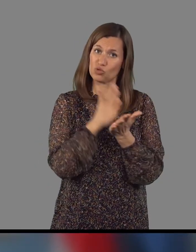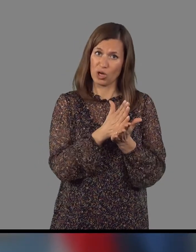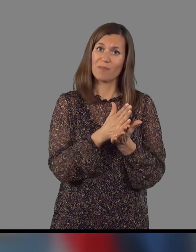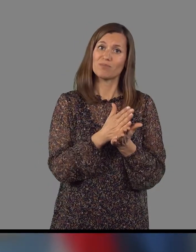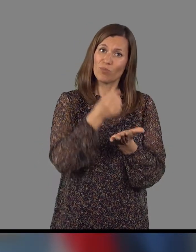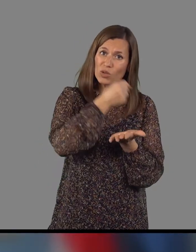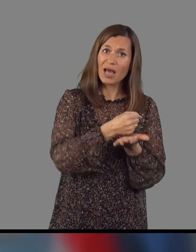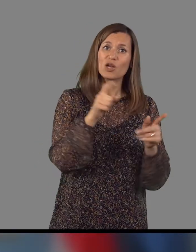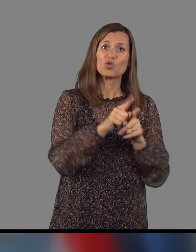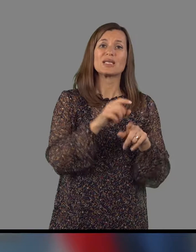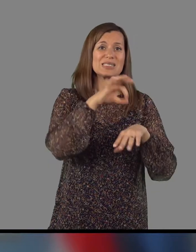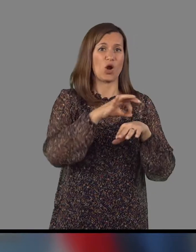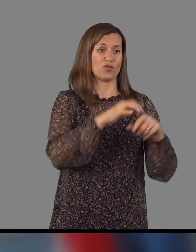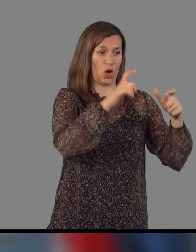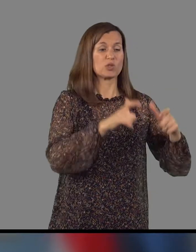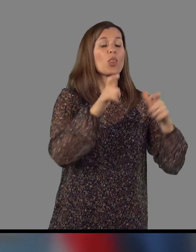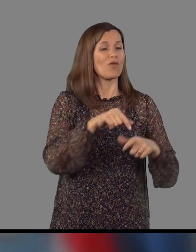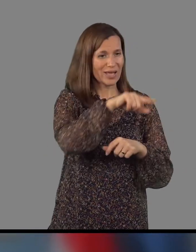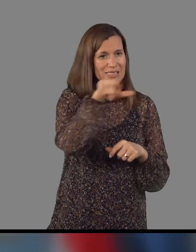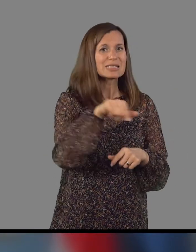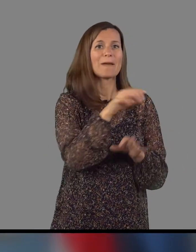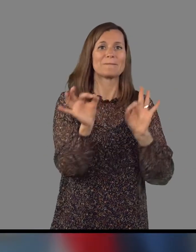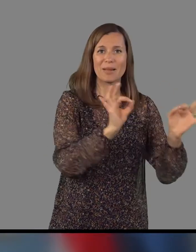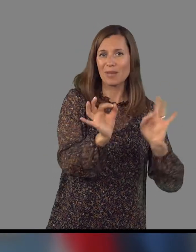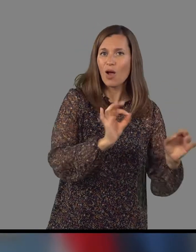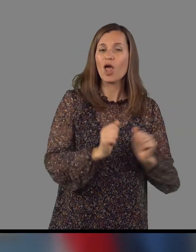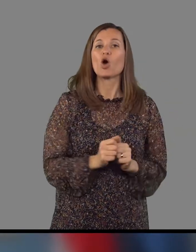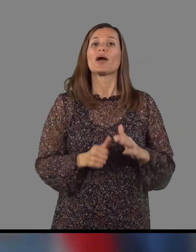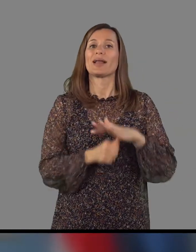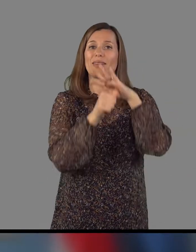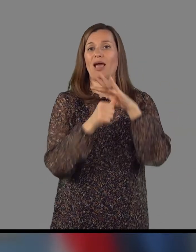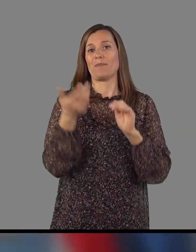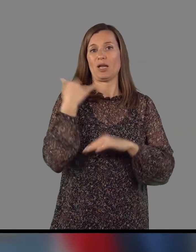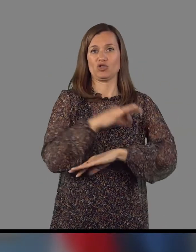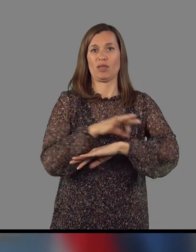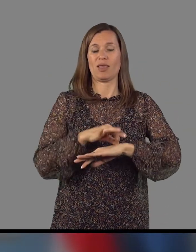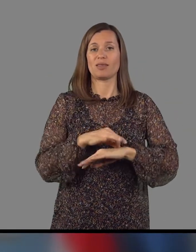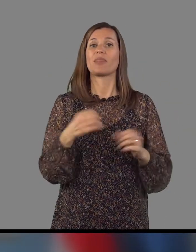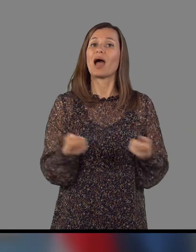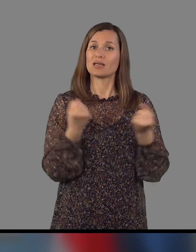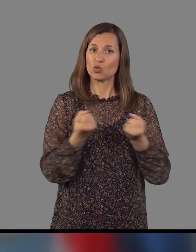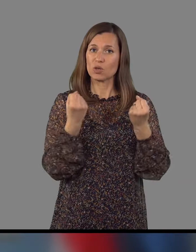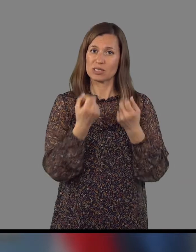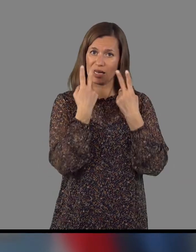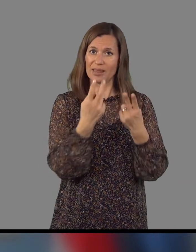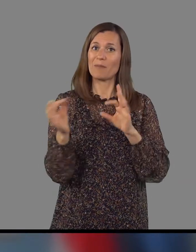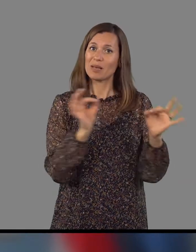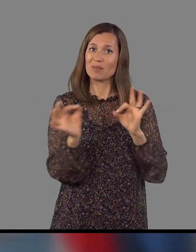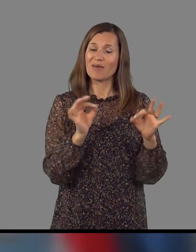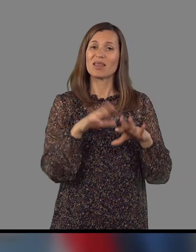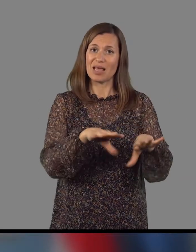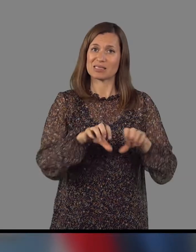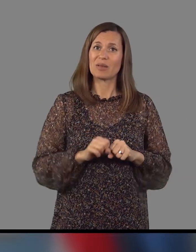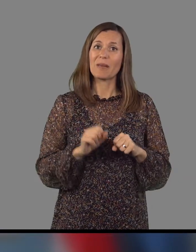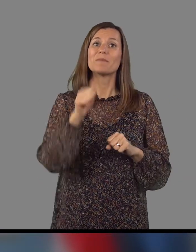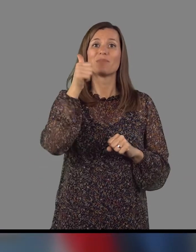Večkrat smo že poudarili, da se tudi zdravstvene ustanove pripravljajo. Klinika je prejšnji teden aktivnosti glede